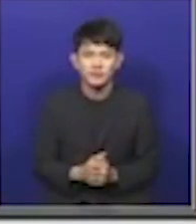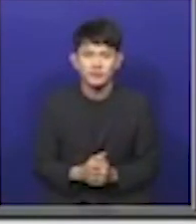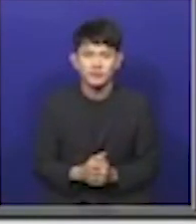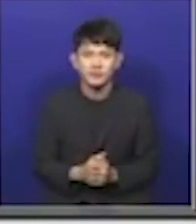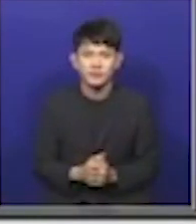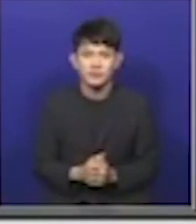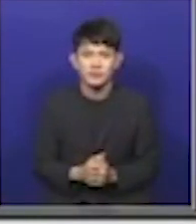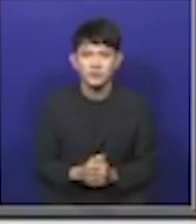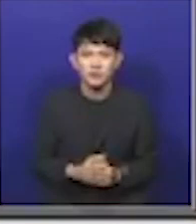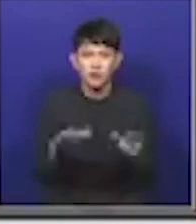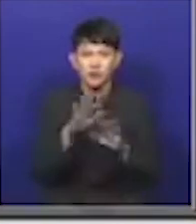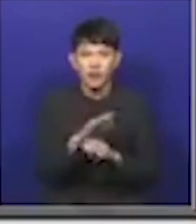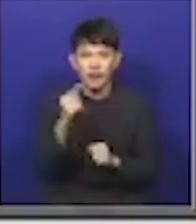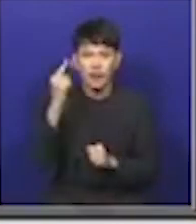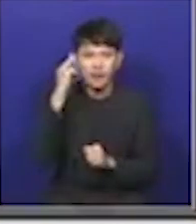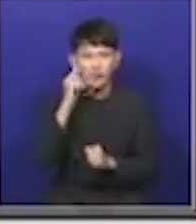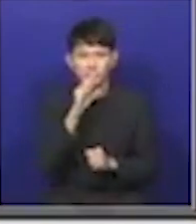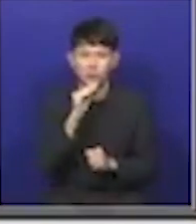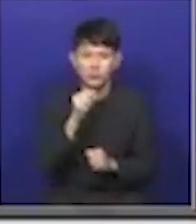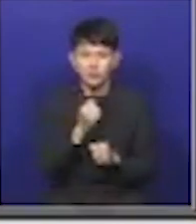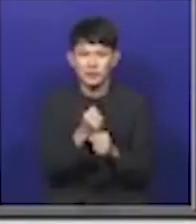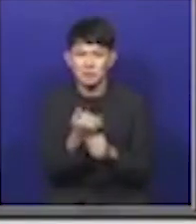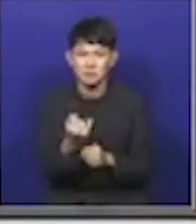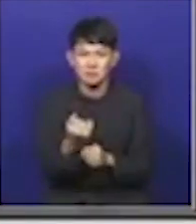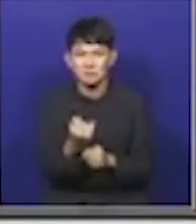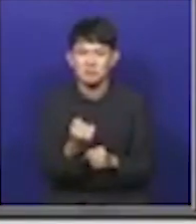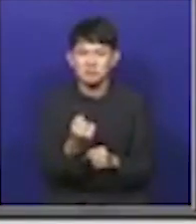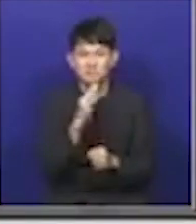จะบอกรักก็ปิดรักก็เปิดก็ไม่อยากจะพูดคำนี้ฮะเ